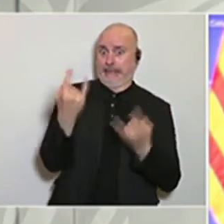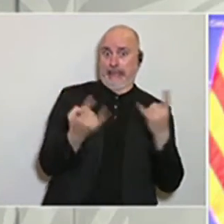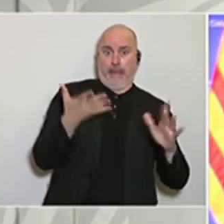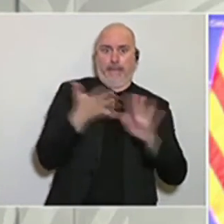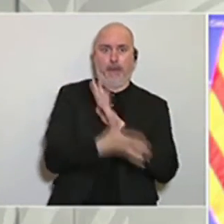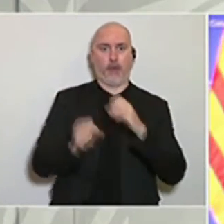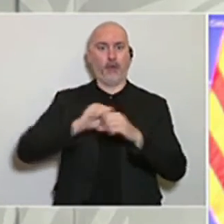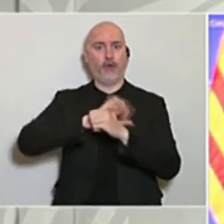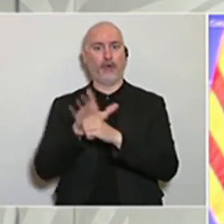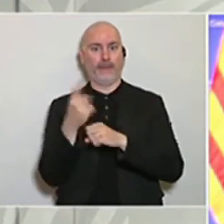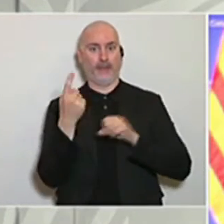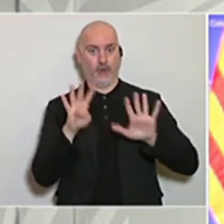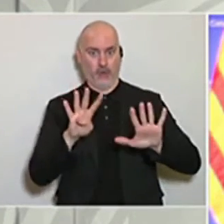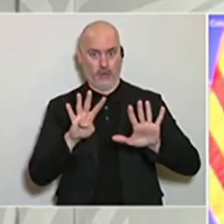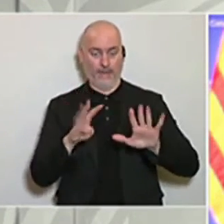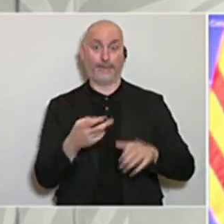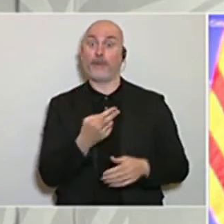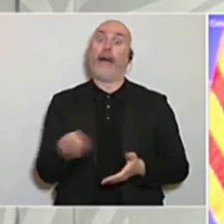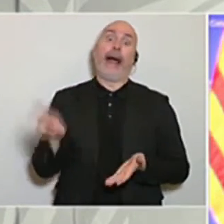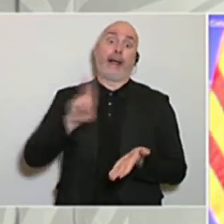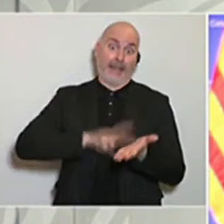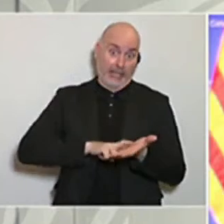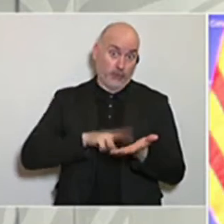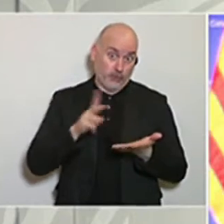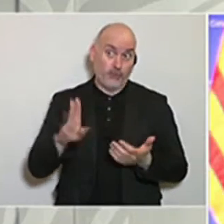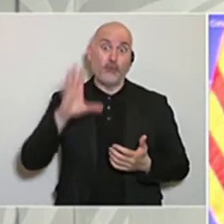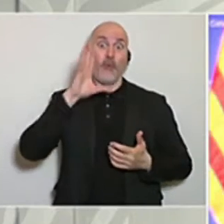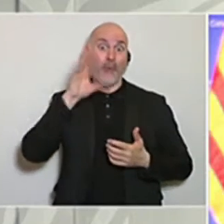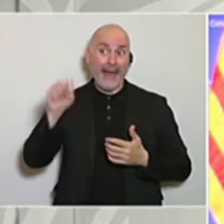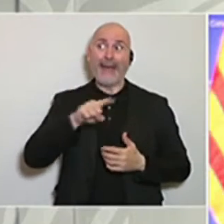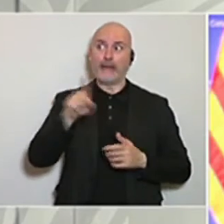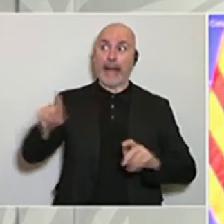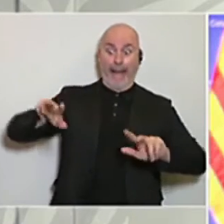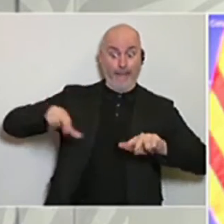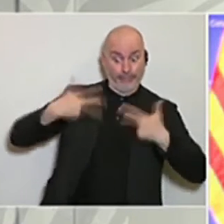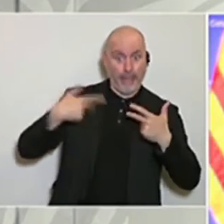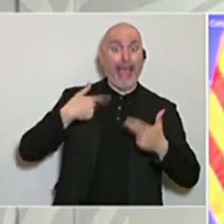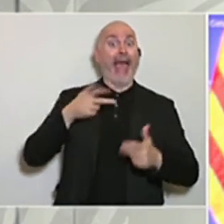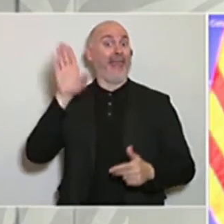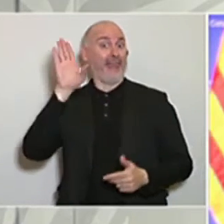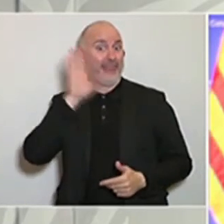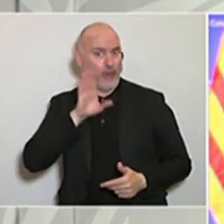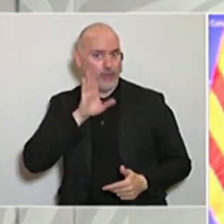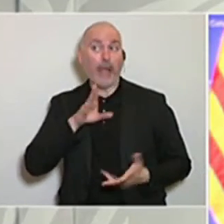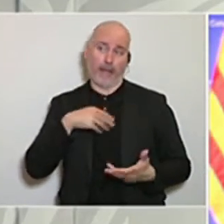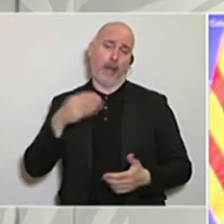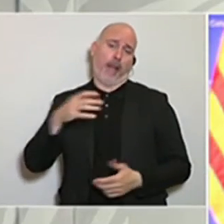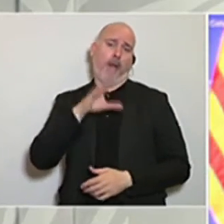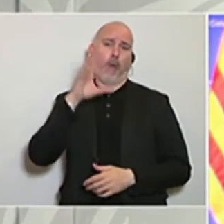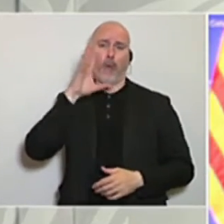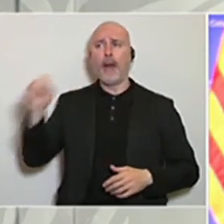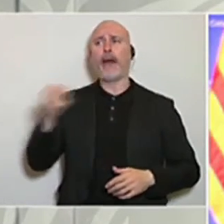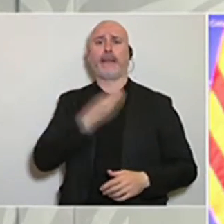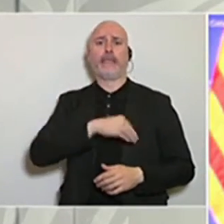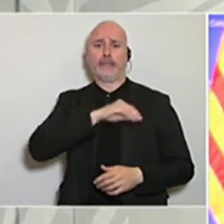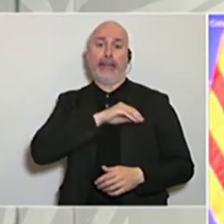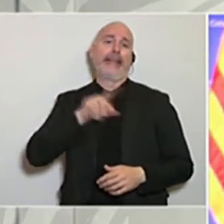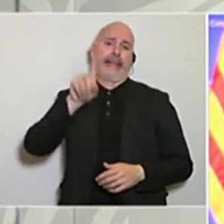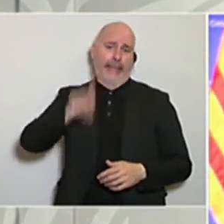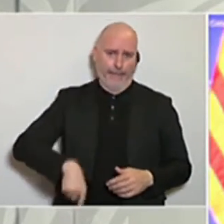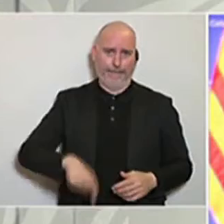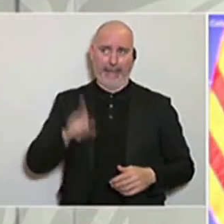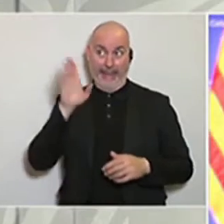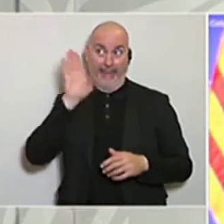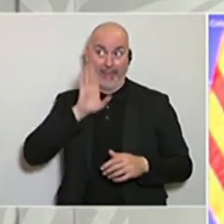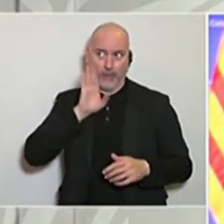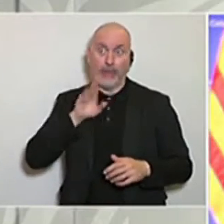Covid-19. I repeteixo que els governs s'endeutin i en aquest cas el govern de l'Estat espanyol que també ho faci i que